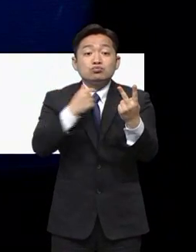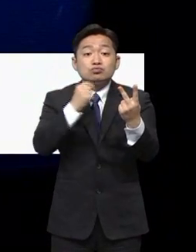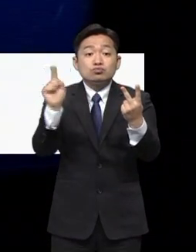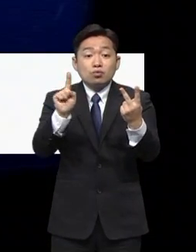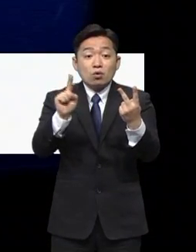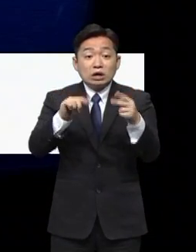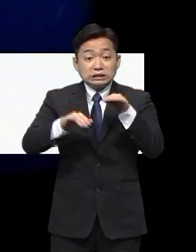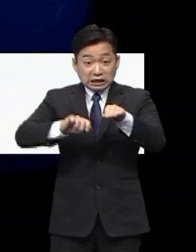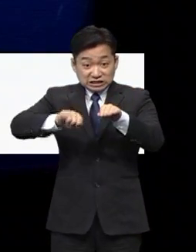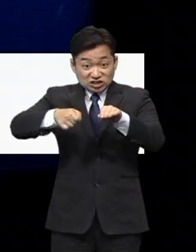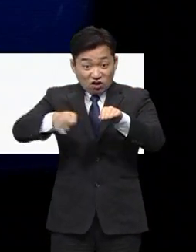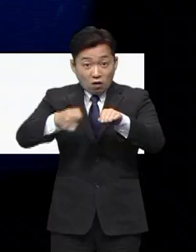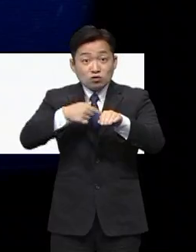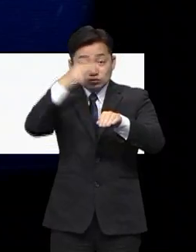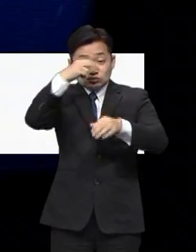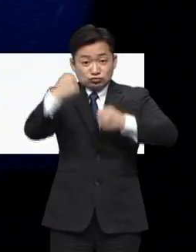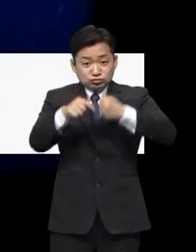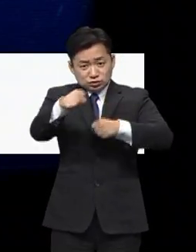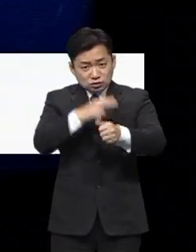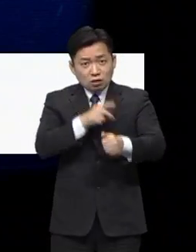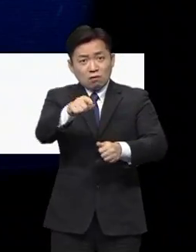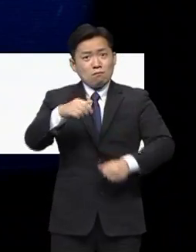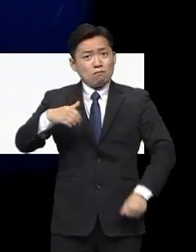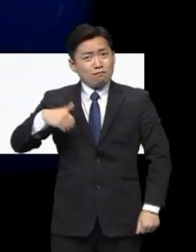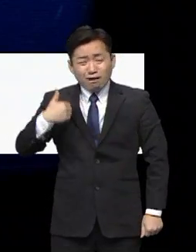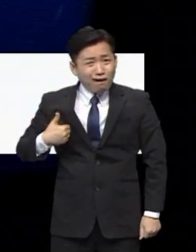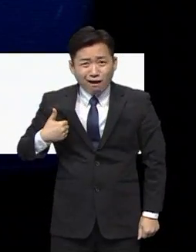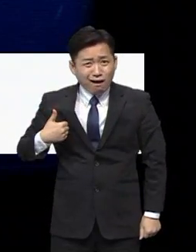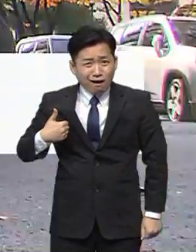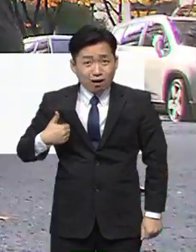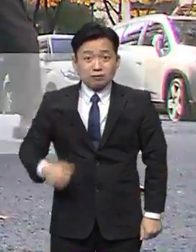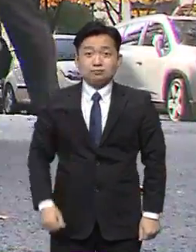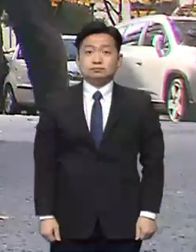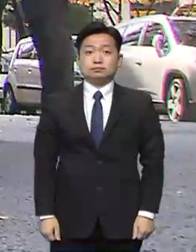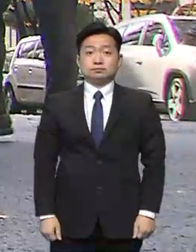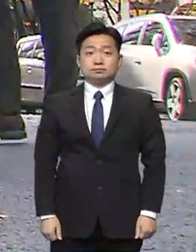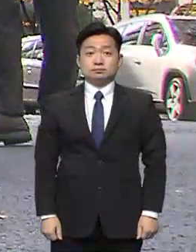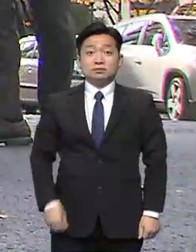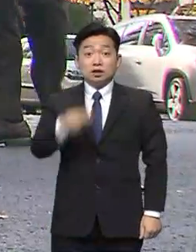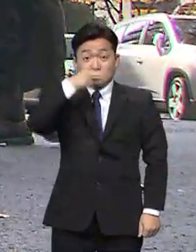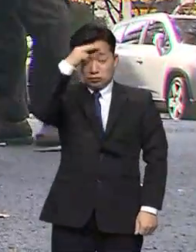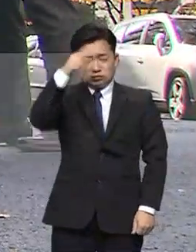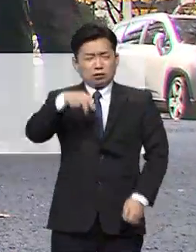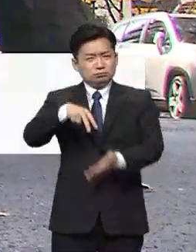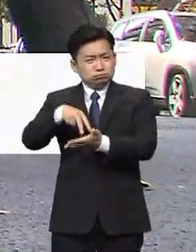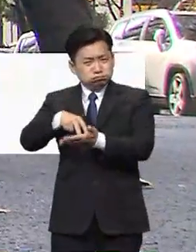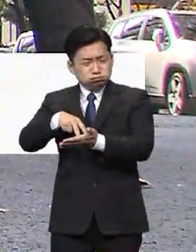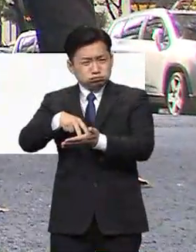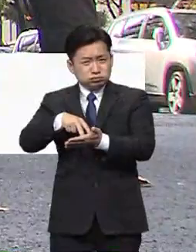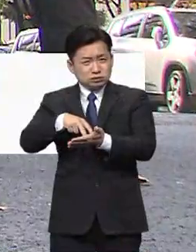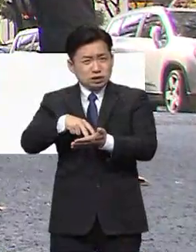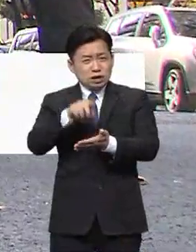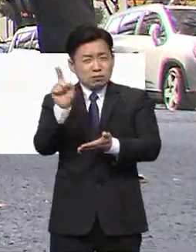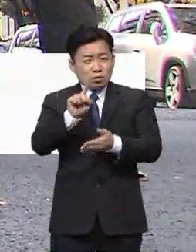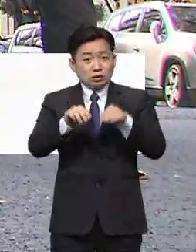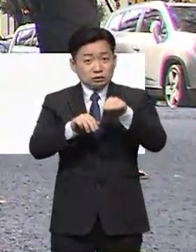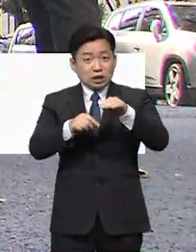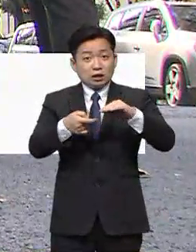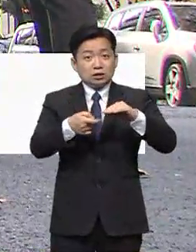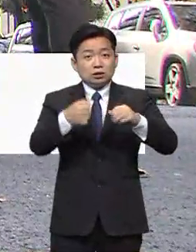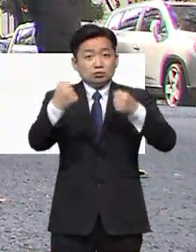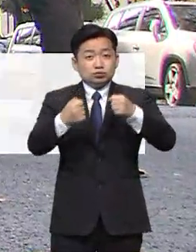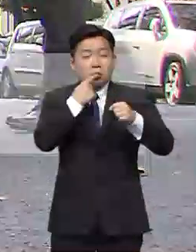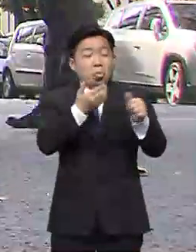차에서 신호를 걸면 음주운전이에요, 선생님. 모르세요? 취한 양 씨에게 은근슬쩍 차를